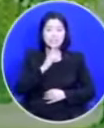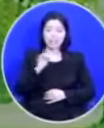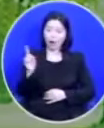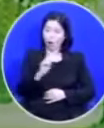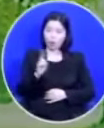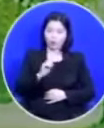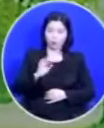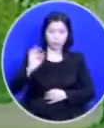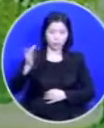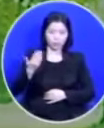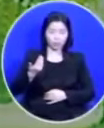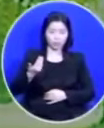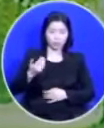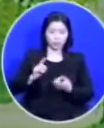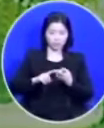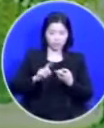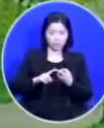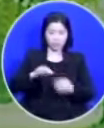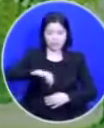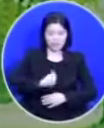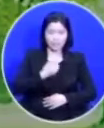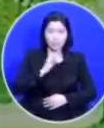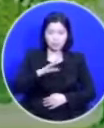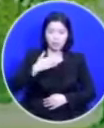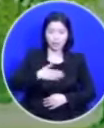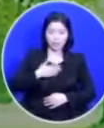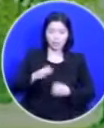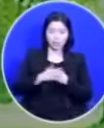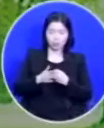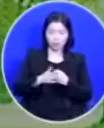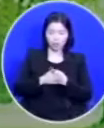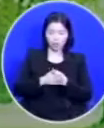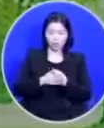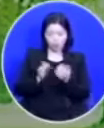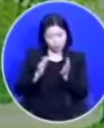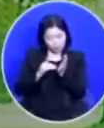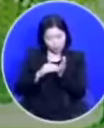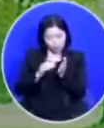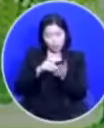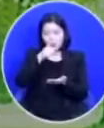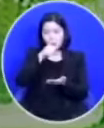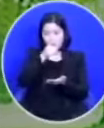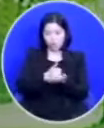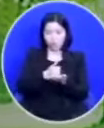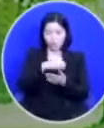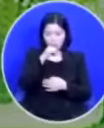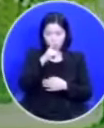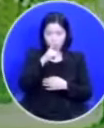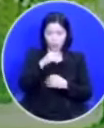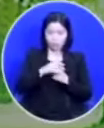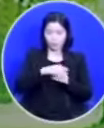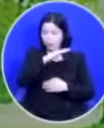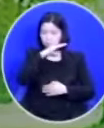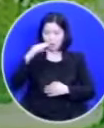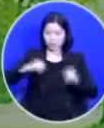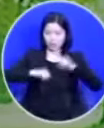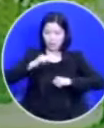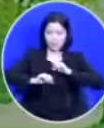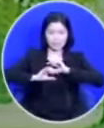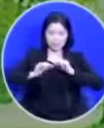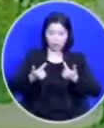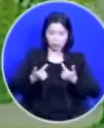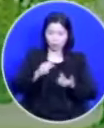되었는지 잠자기 밖에 모르니까 그래서 은근슬쩍 죄짓고 바로 가해야 행하지 아니하고